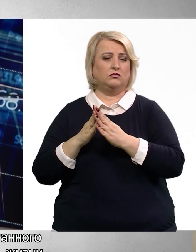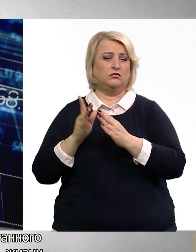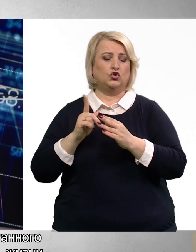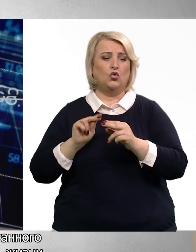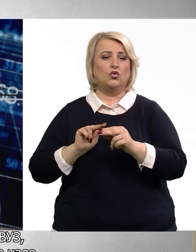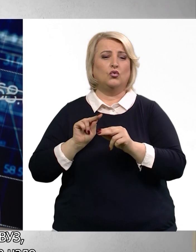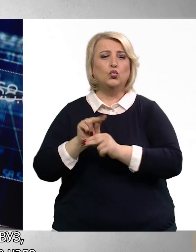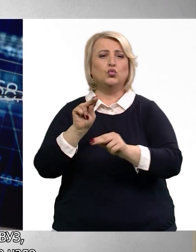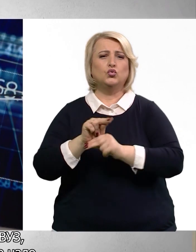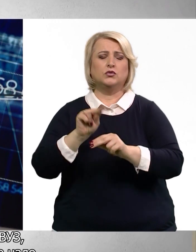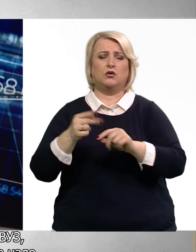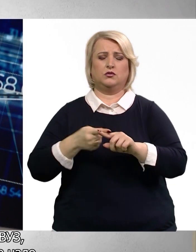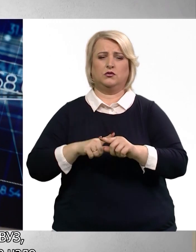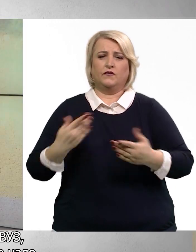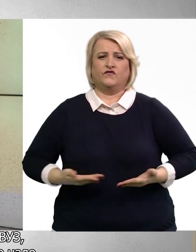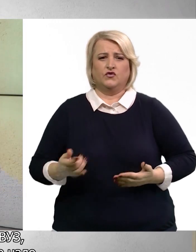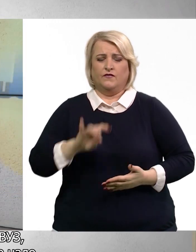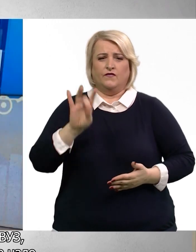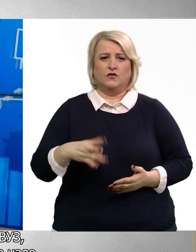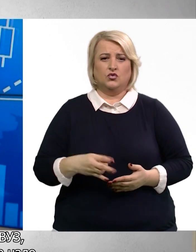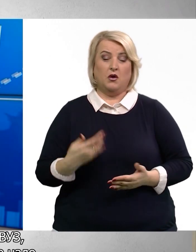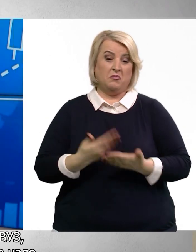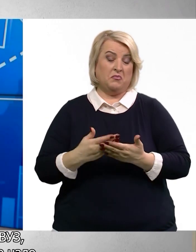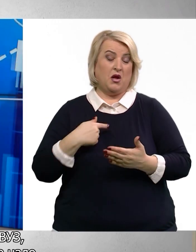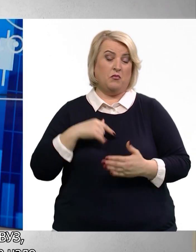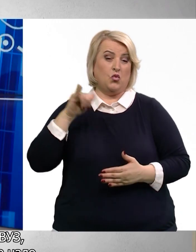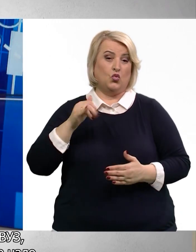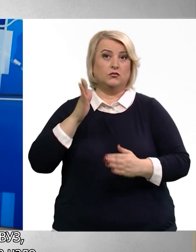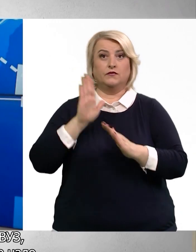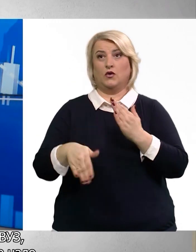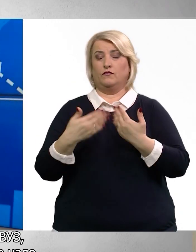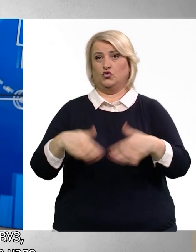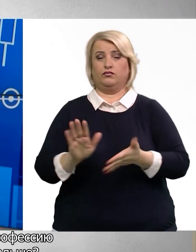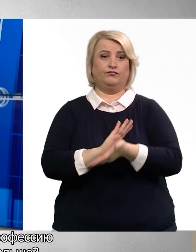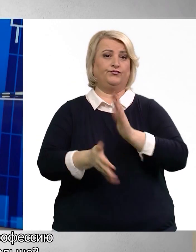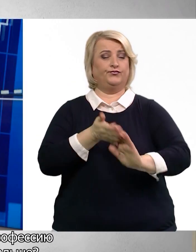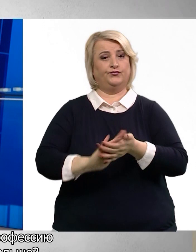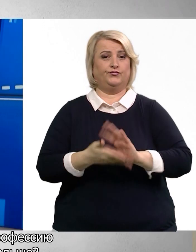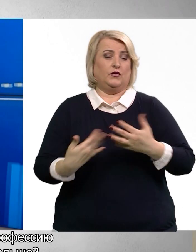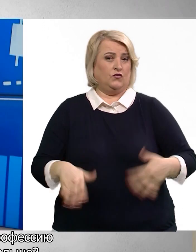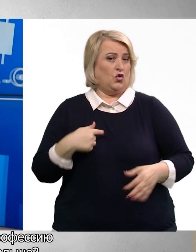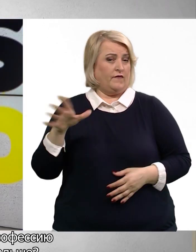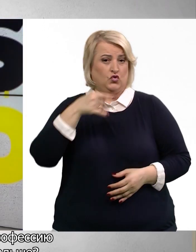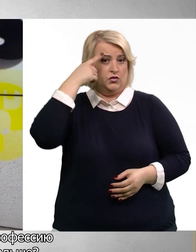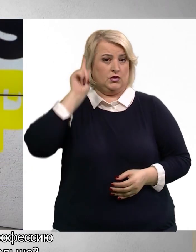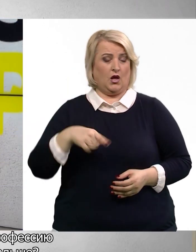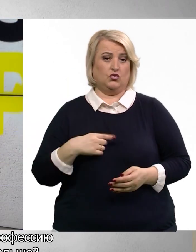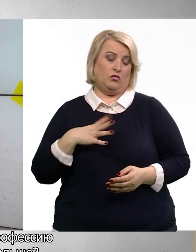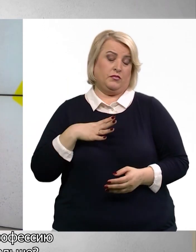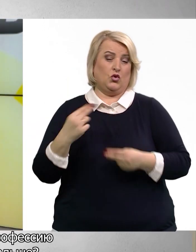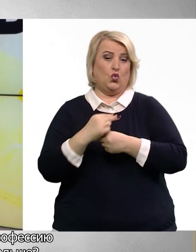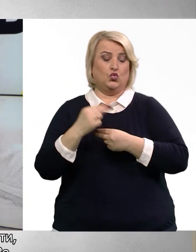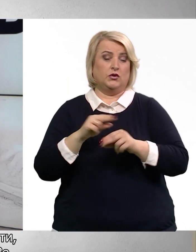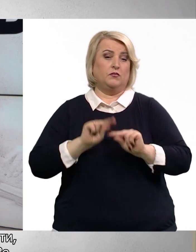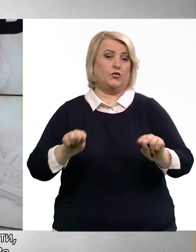un stil de viață. Adică noi, de exemplu, am ieșit din facultate și ca și cum gata, nu mai trebuie să învățăm, că știu totul. Dacă am învățat să fiu profesor, nu mai am ce